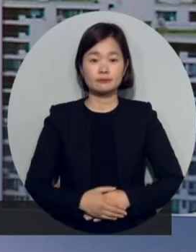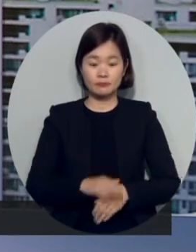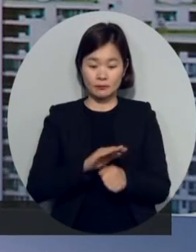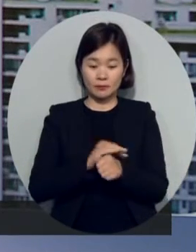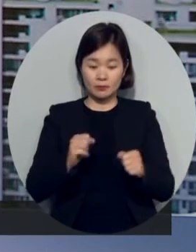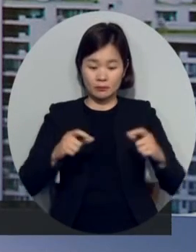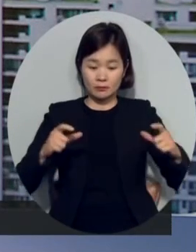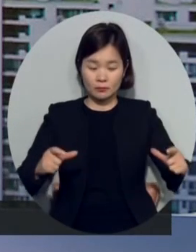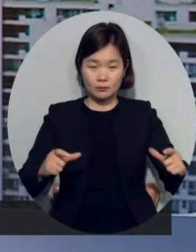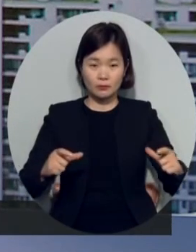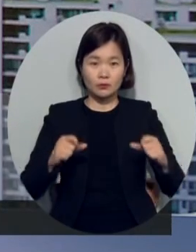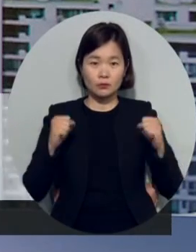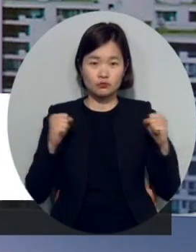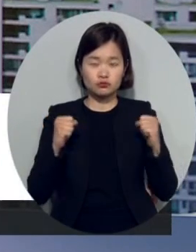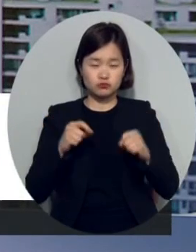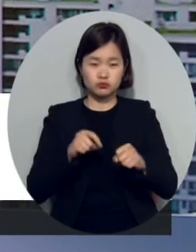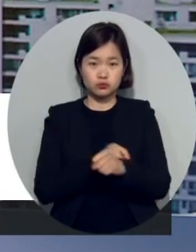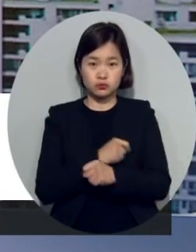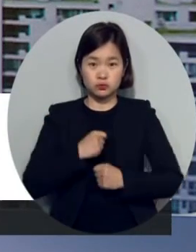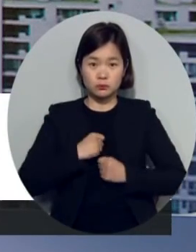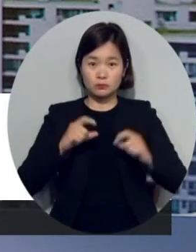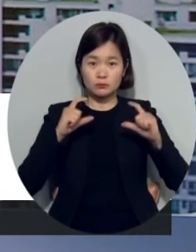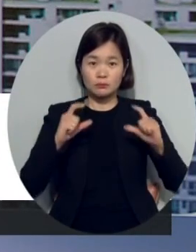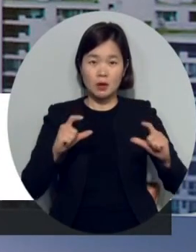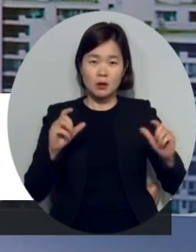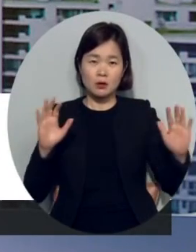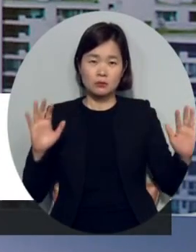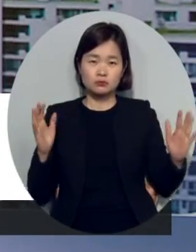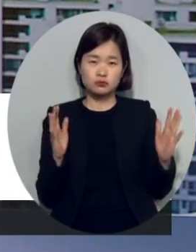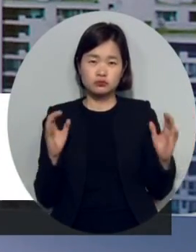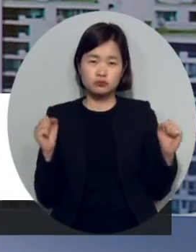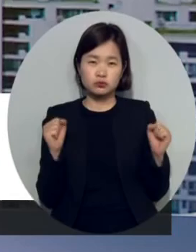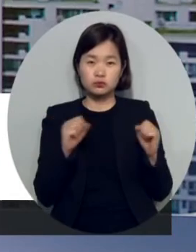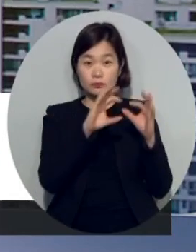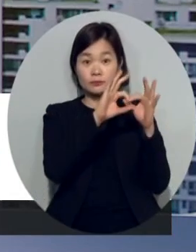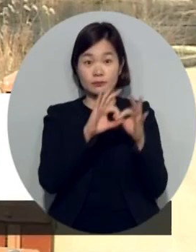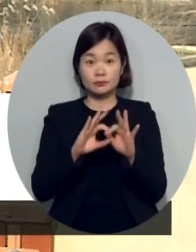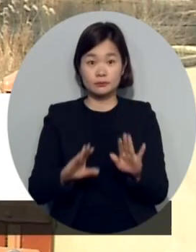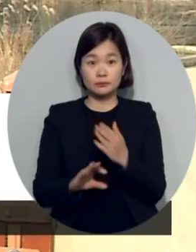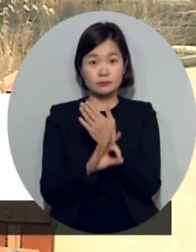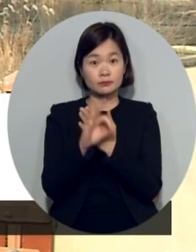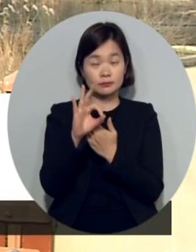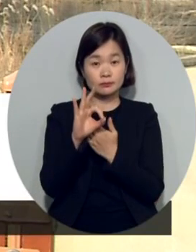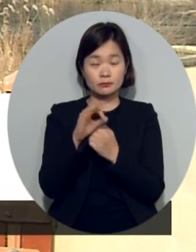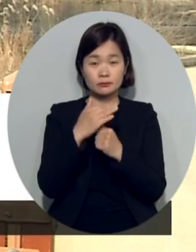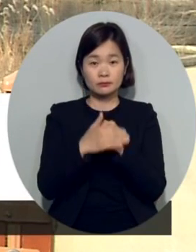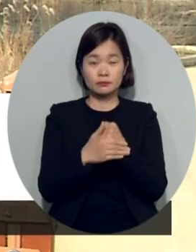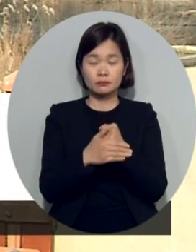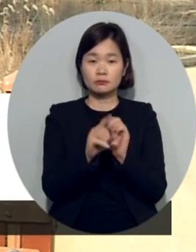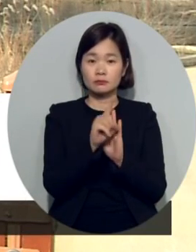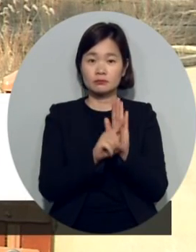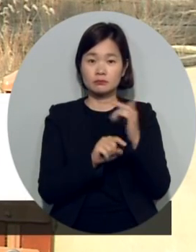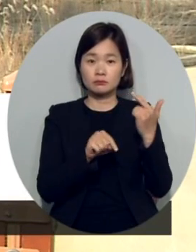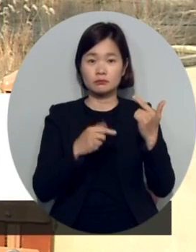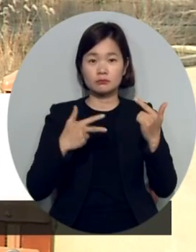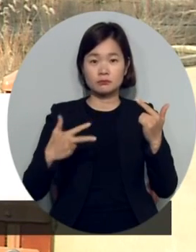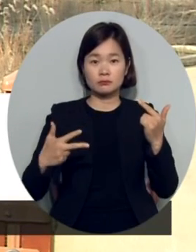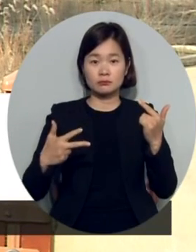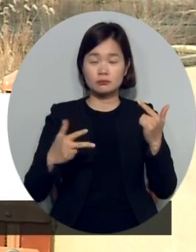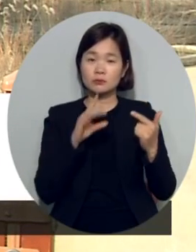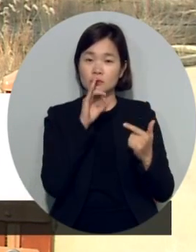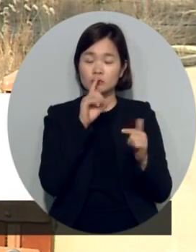경북 내륙에 한파특보가 내린 가운데 강추위가 계속되고 있습니다 오늘 아침 최저기온은 대구 영화 6.7 도